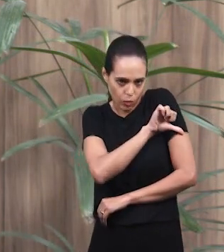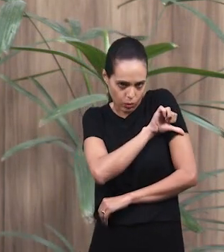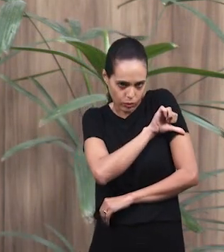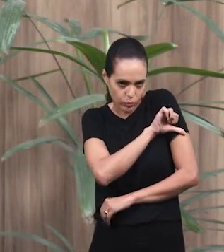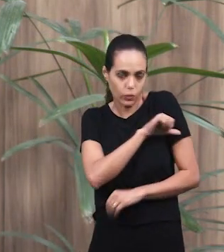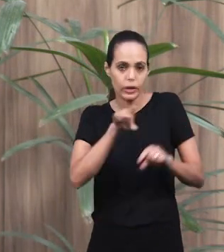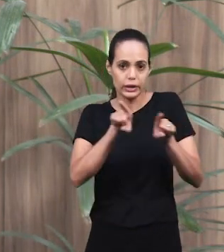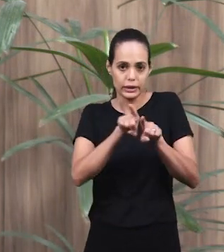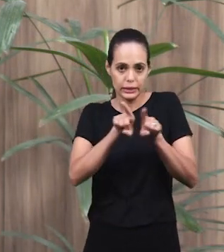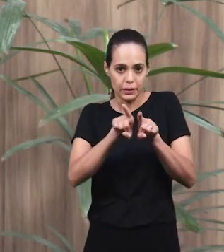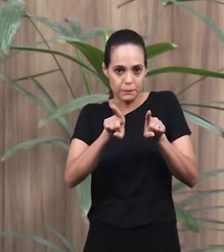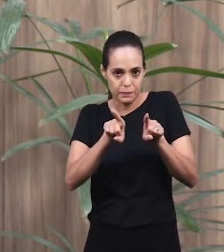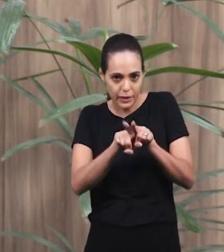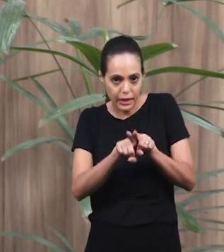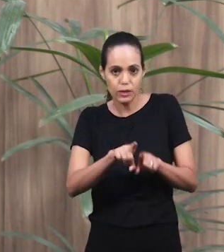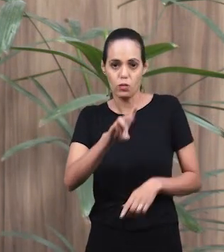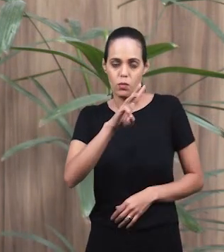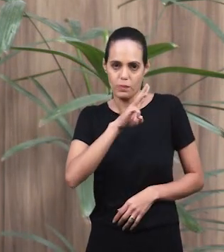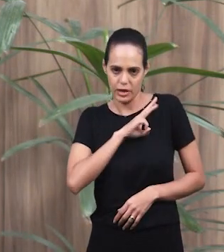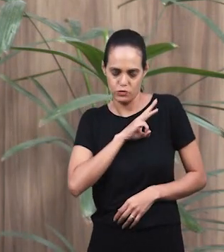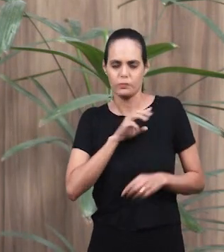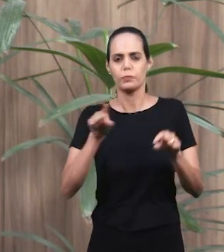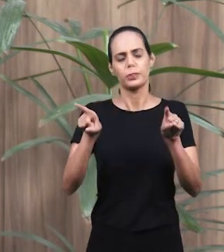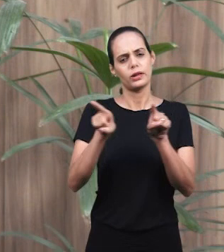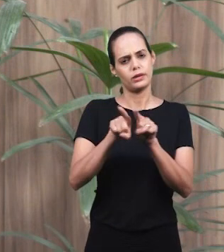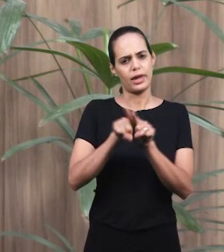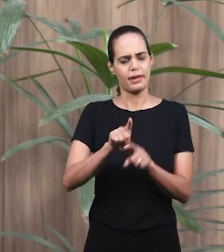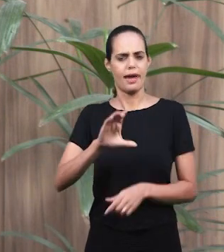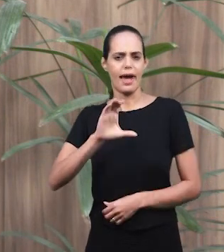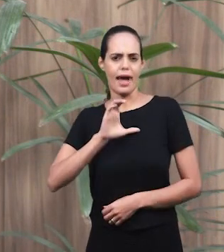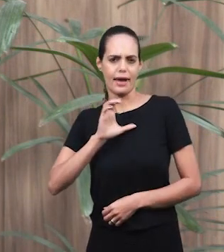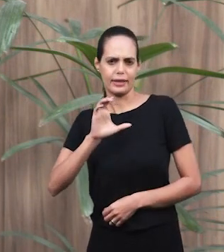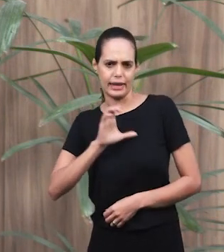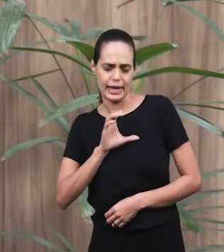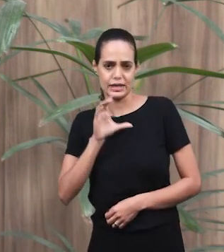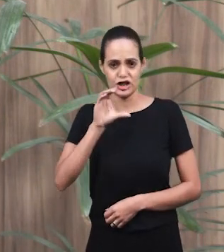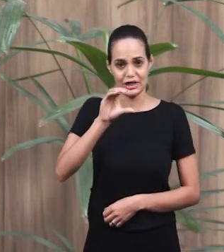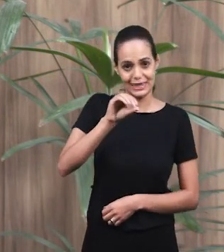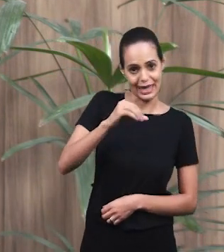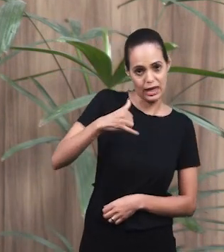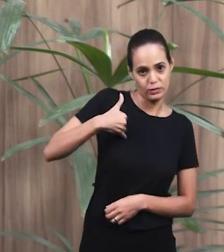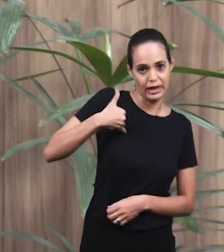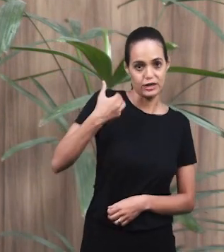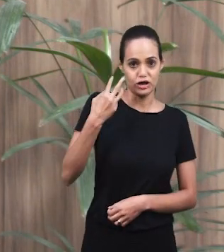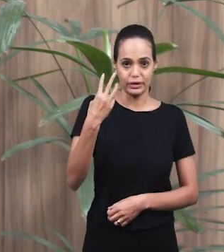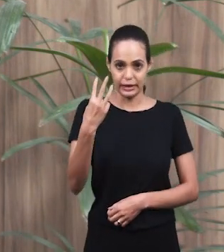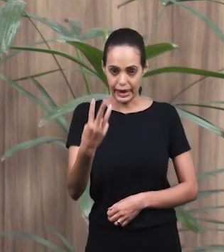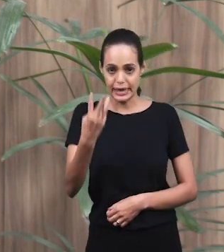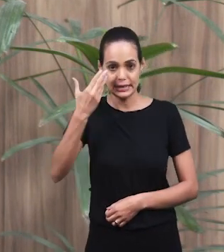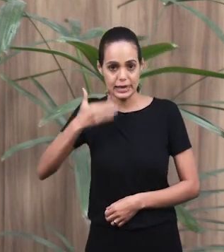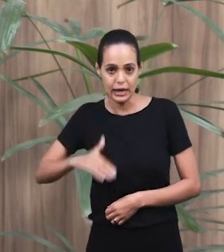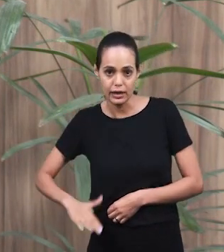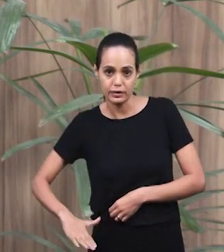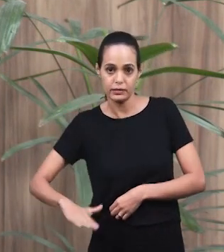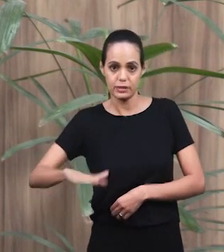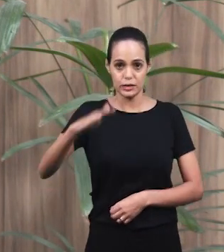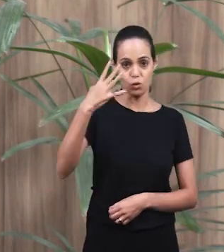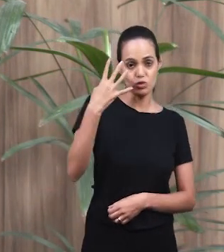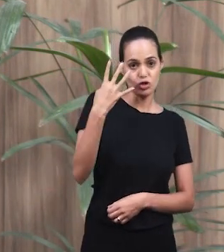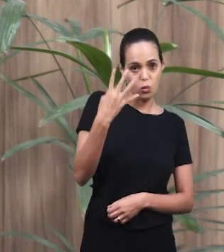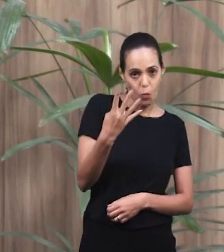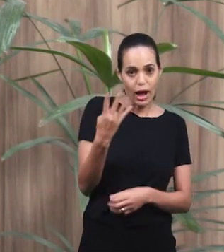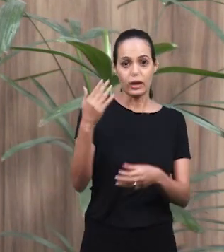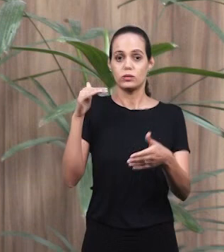des crèches, bébés et enfants de 0 à 3 ans et en préscolaire de 4 à 5 ans